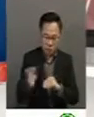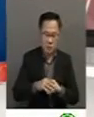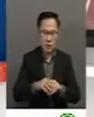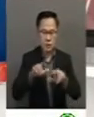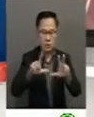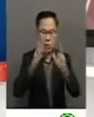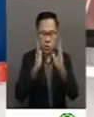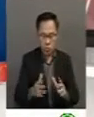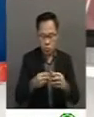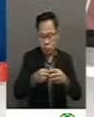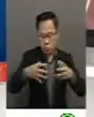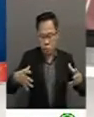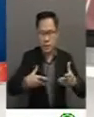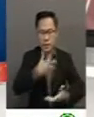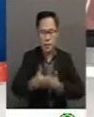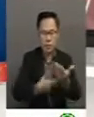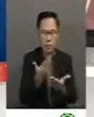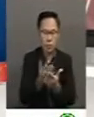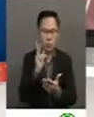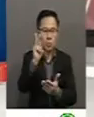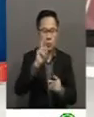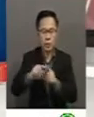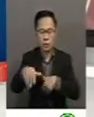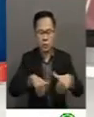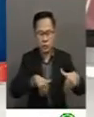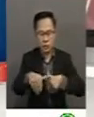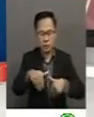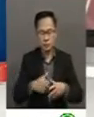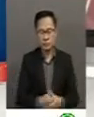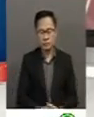เรื่องของการทำธุรกิจของเขาเพิ่มช่องทางการเข้าถึงแหล่งเงินของประชาชนซึ่งเป็นรายย่อยด้วยนะคะ